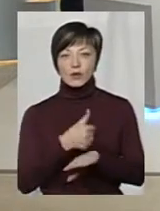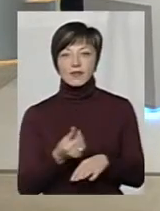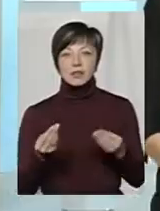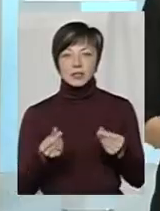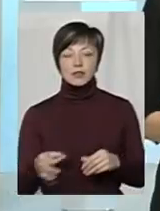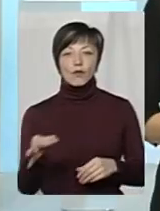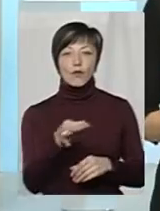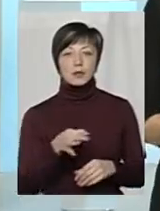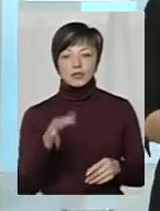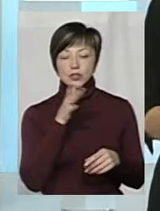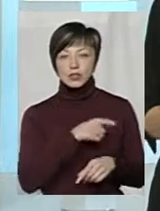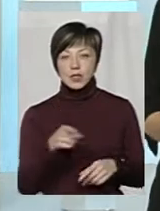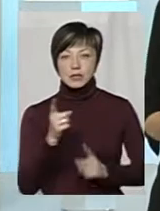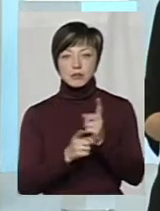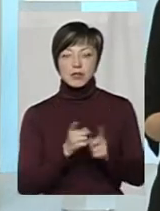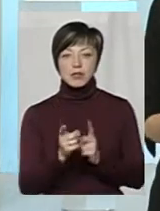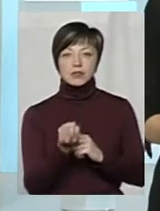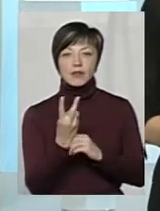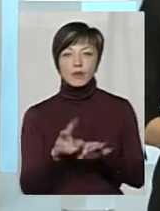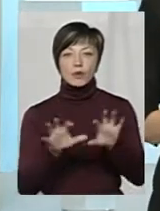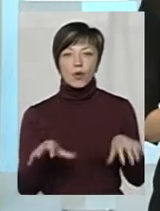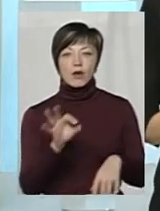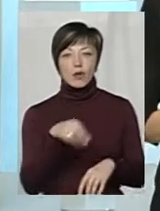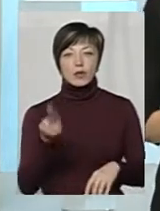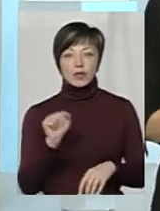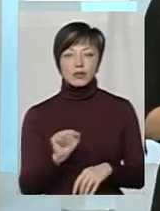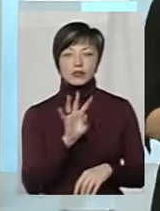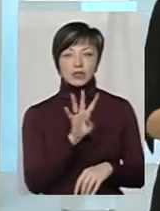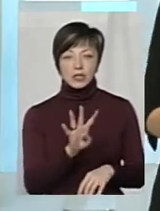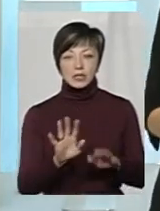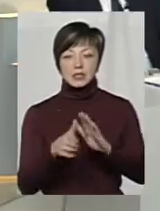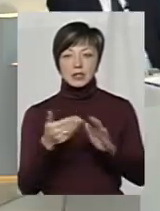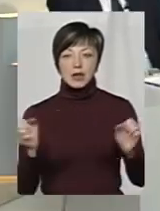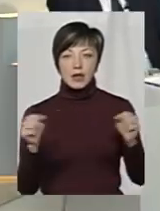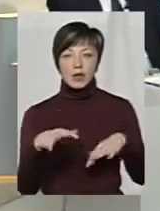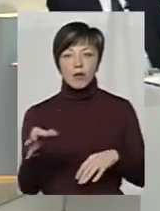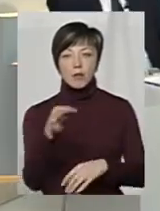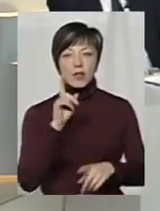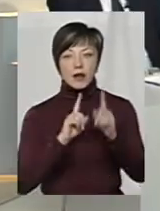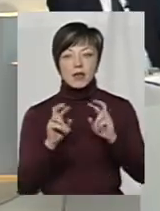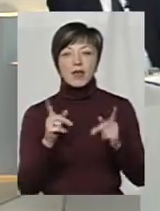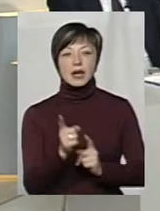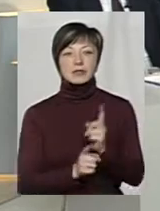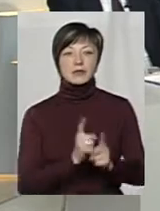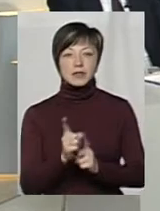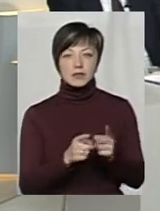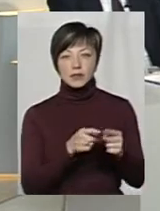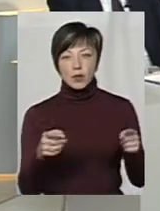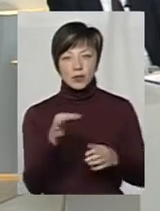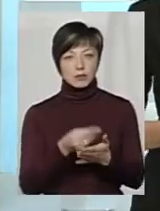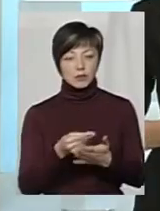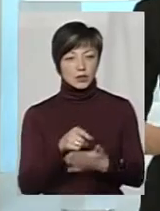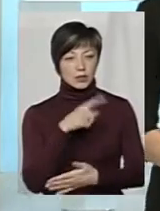фінансистом області. За цей час змінилося 12 голів ОДА, 4 скликання облради. А як змінився за цей час обласний